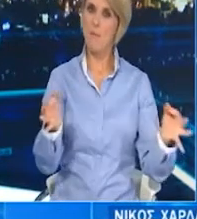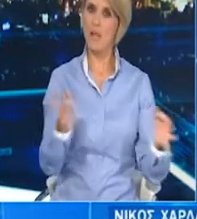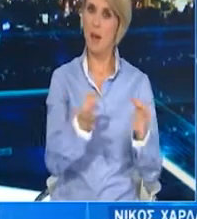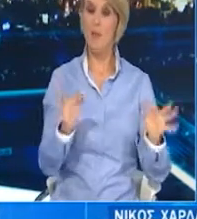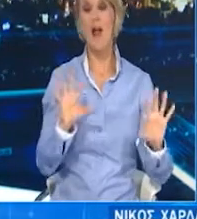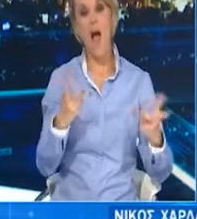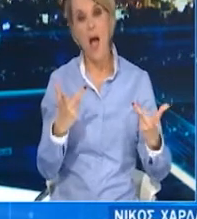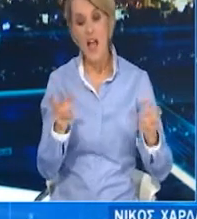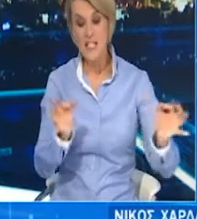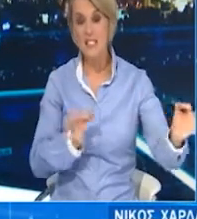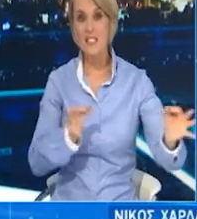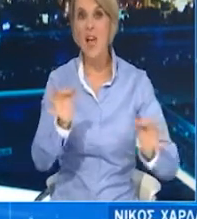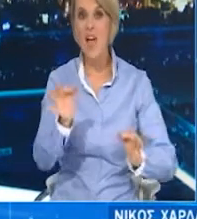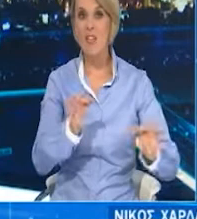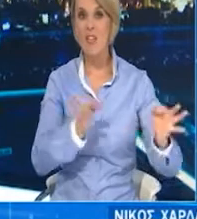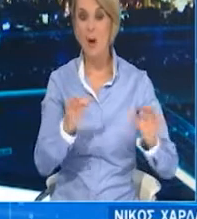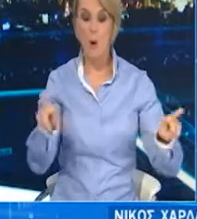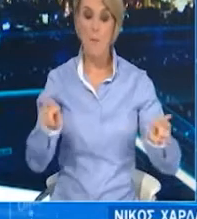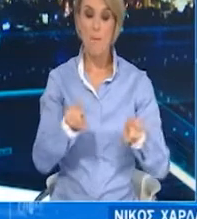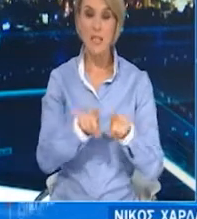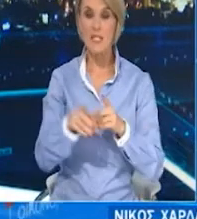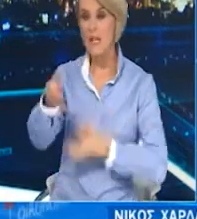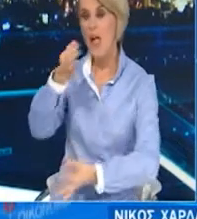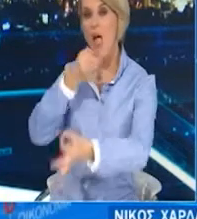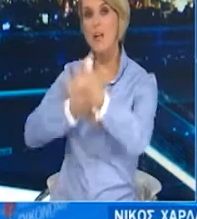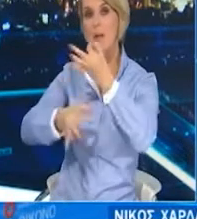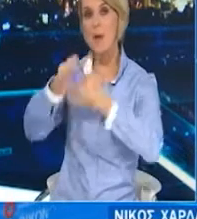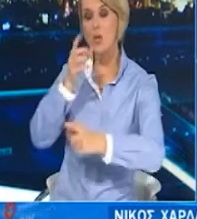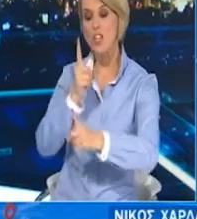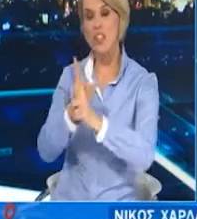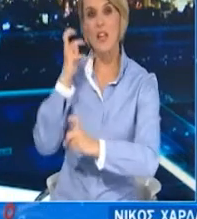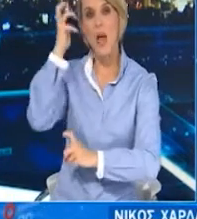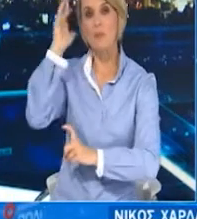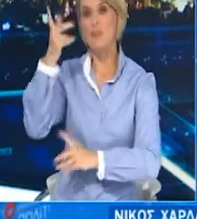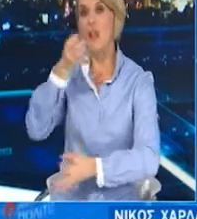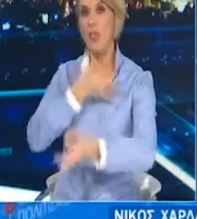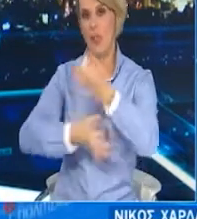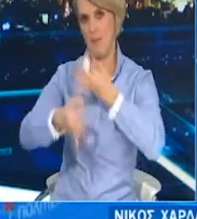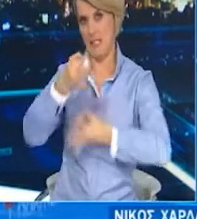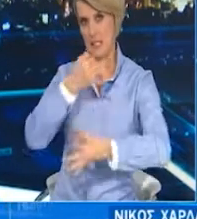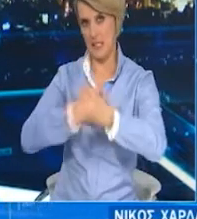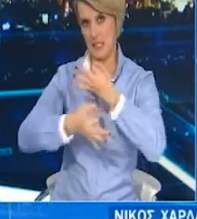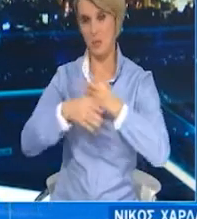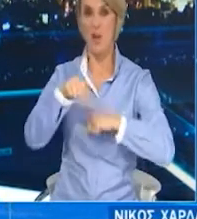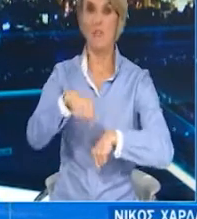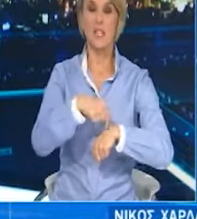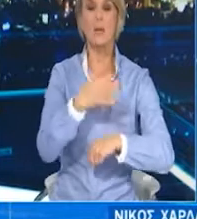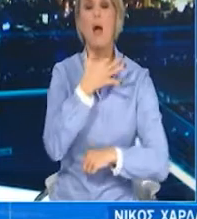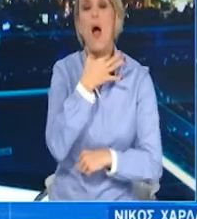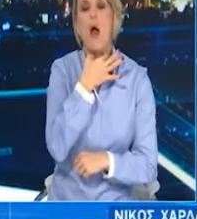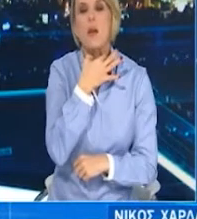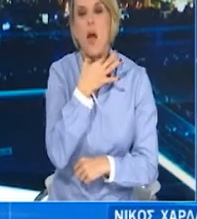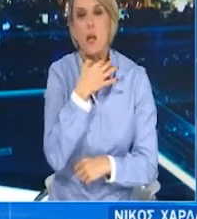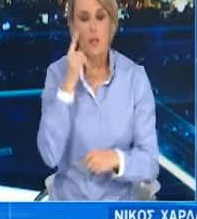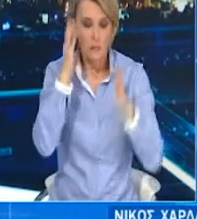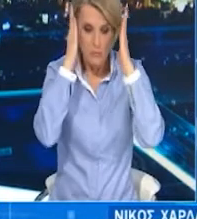πάντα υπόψη τα υγειονομικά δεδομένα και τις εισηγήσεις των ειδικών. Αυτή τη στιγμή όμως είναι αναγκαίο να συνεχίσουμε να τηρούμε